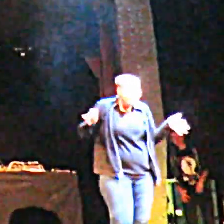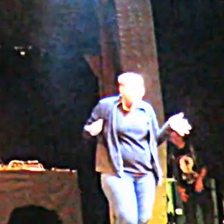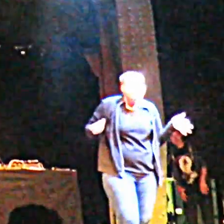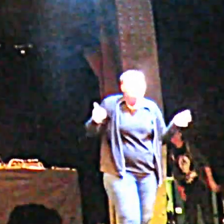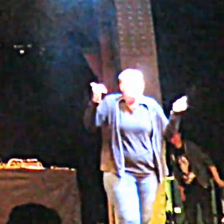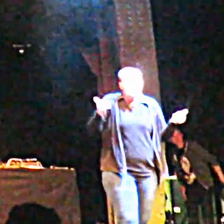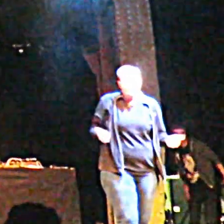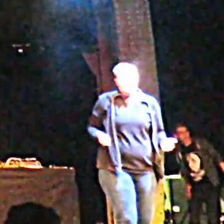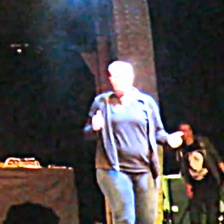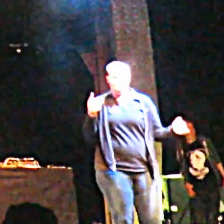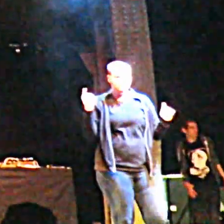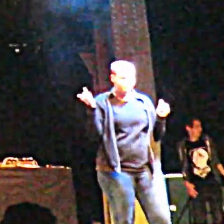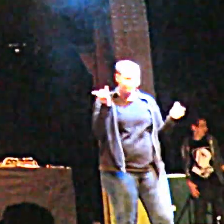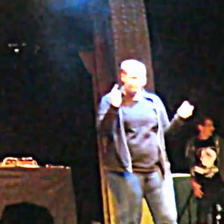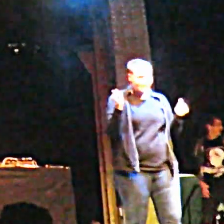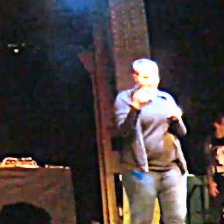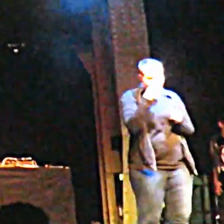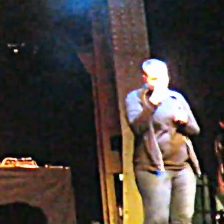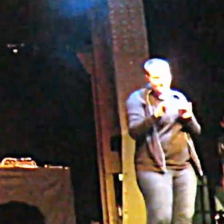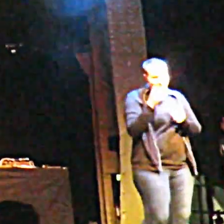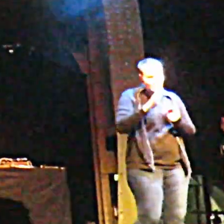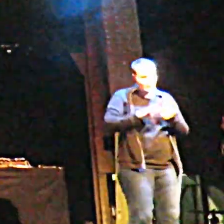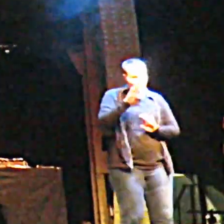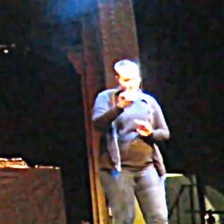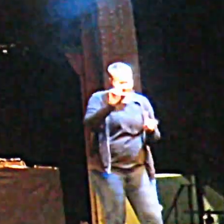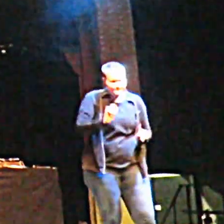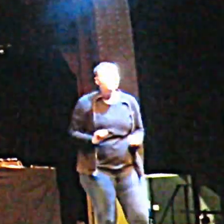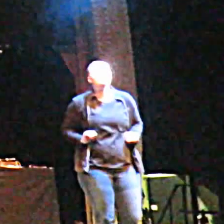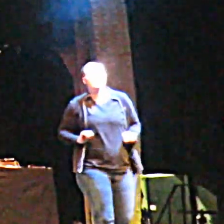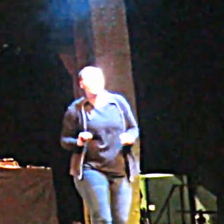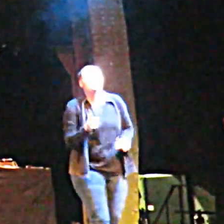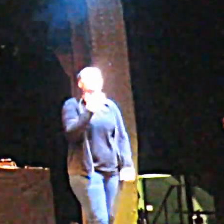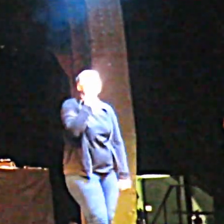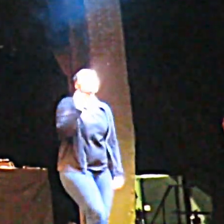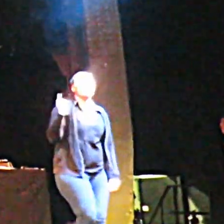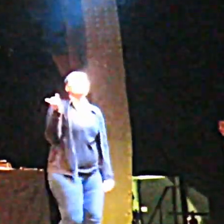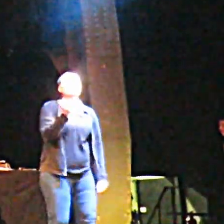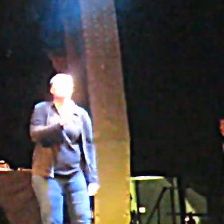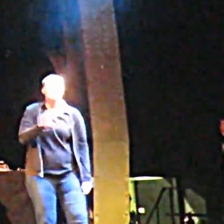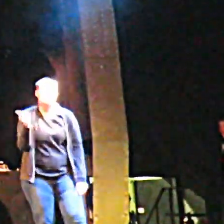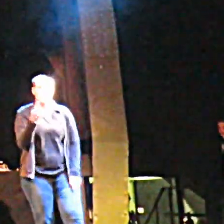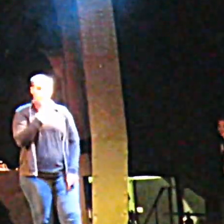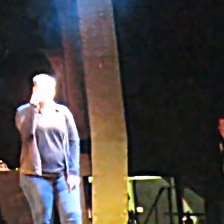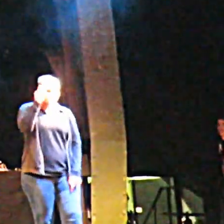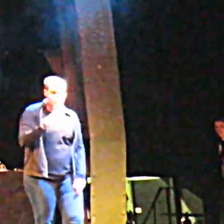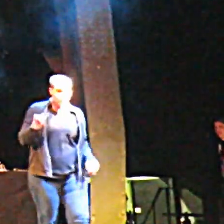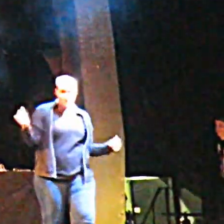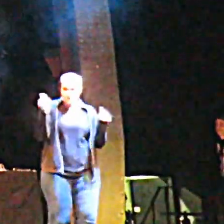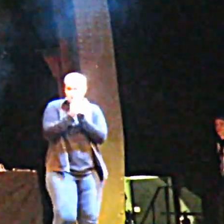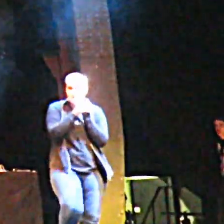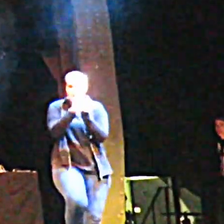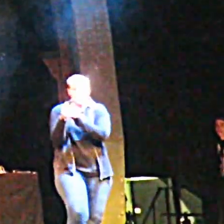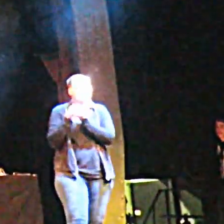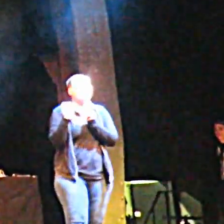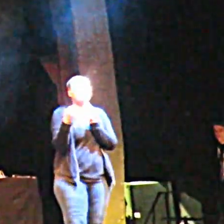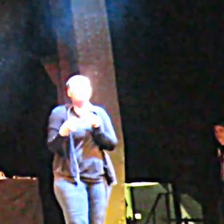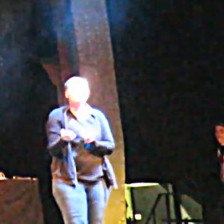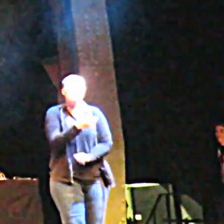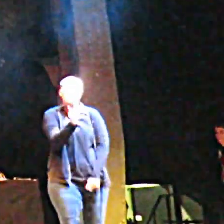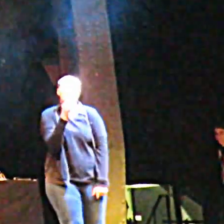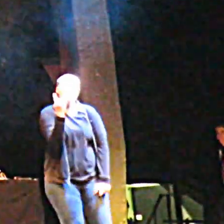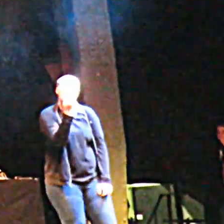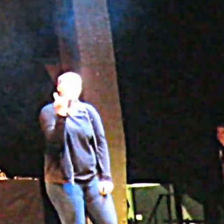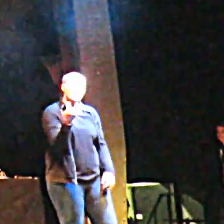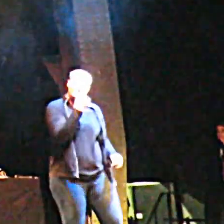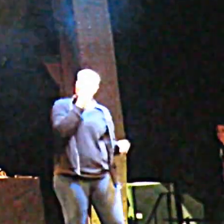Und jetzt zur Reise. Hier ist der erste Schritt. Auf dem Weg dieser Reise wird dich niemand begleiten. Du bleibst allein und alle halt